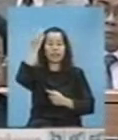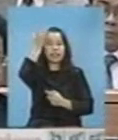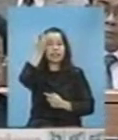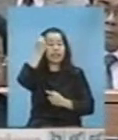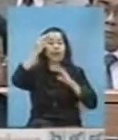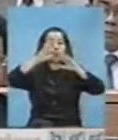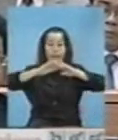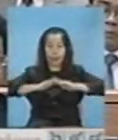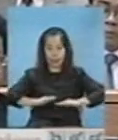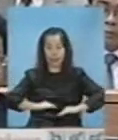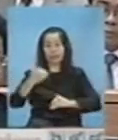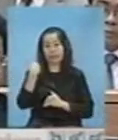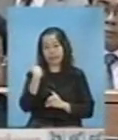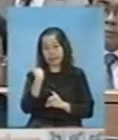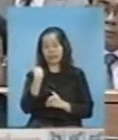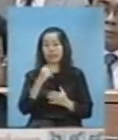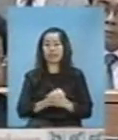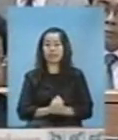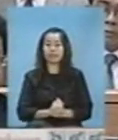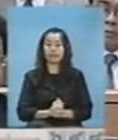ลงไปได้บางส่วน